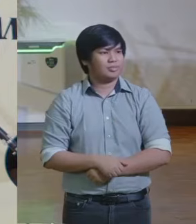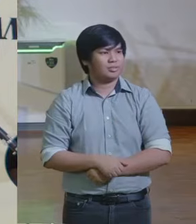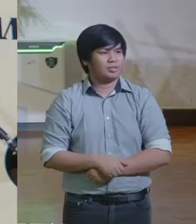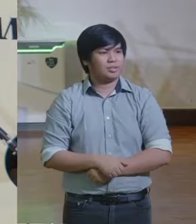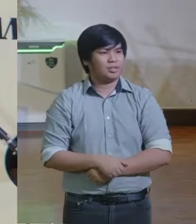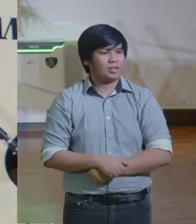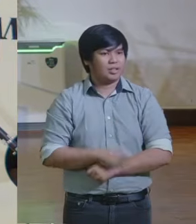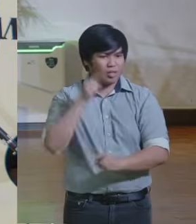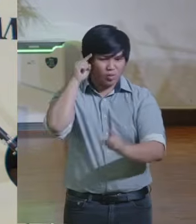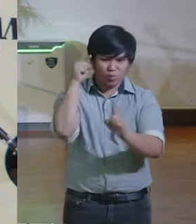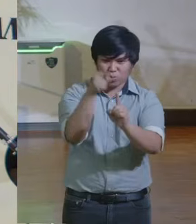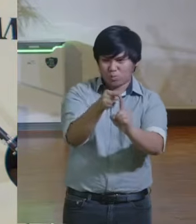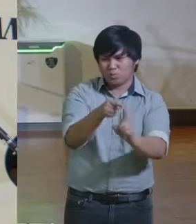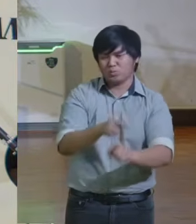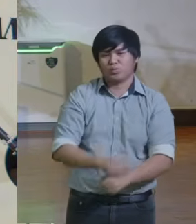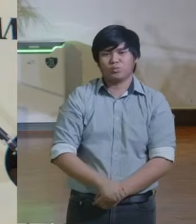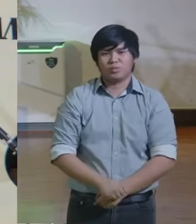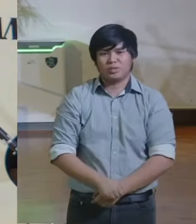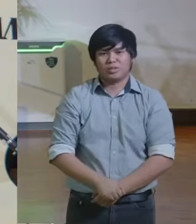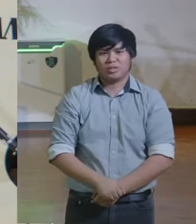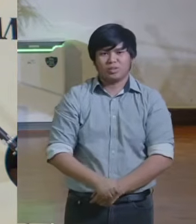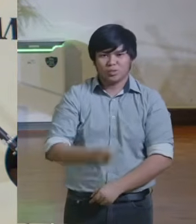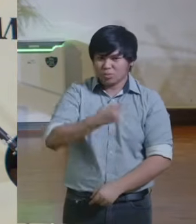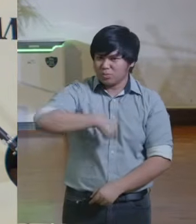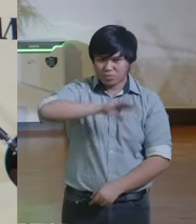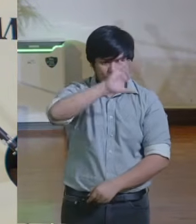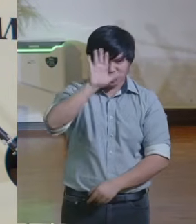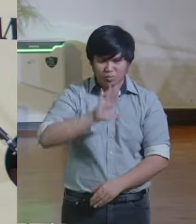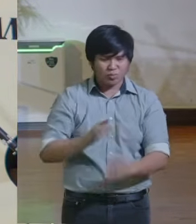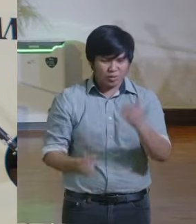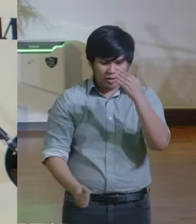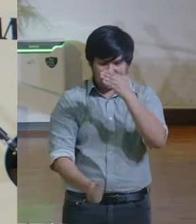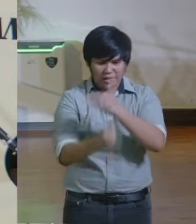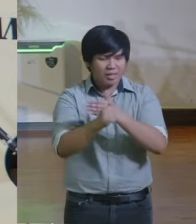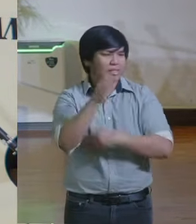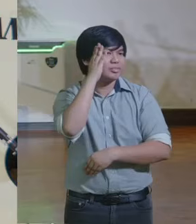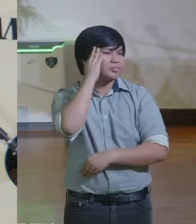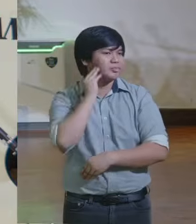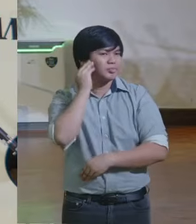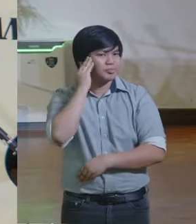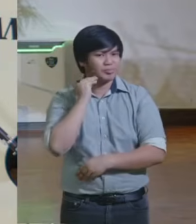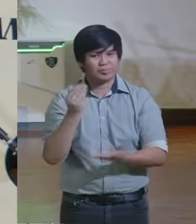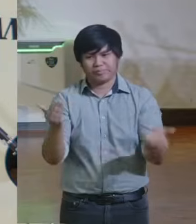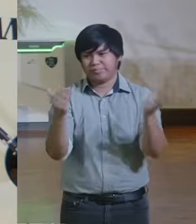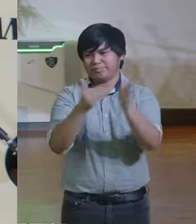objective. Upang tayo hindi na mapahamak.